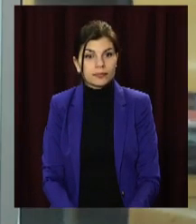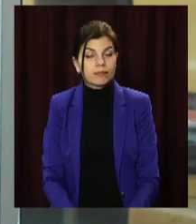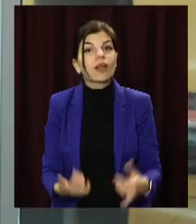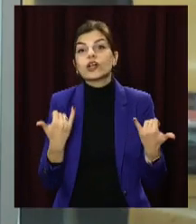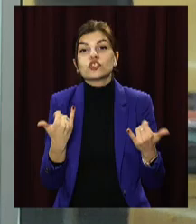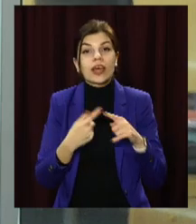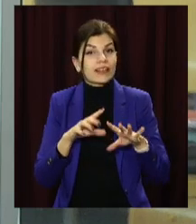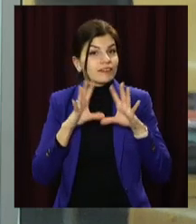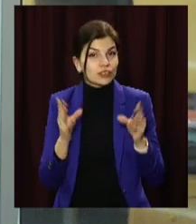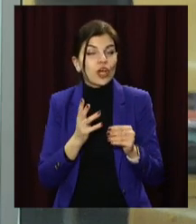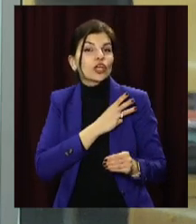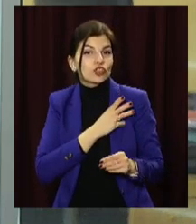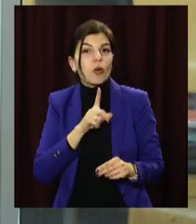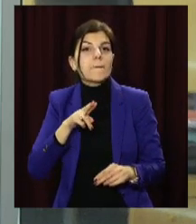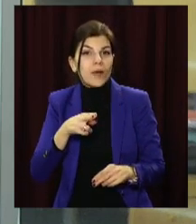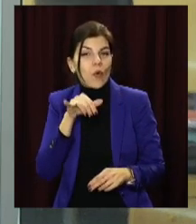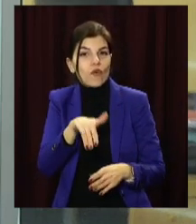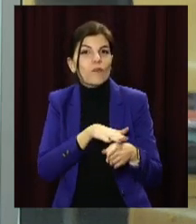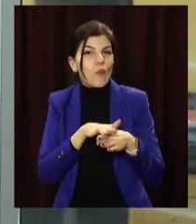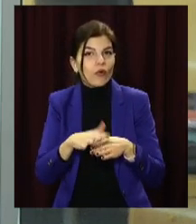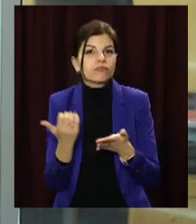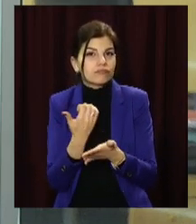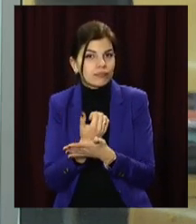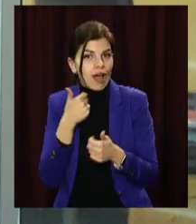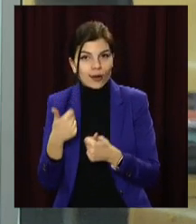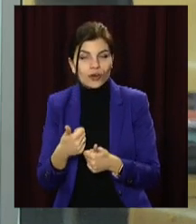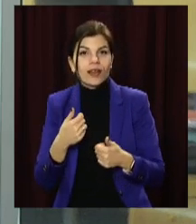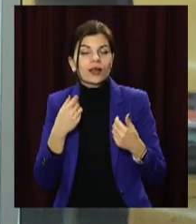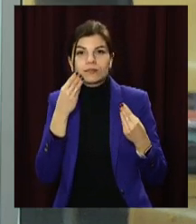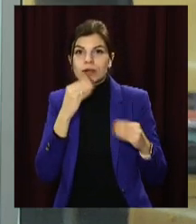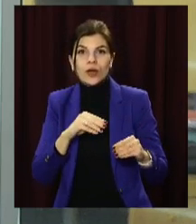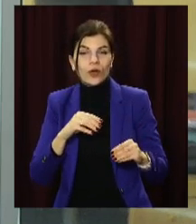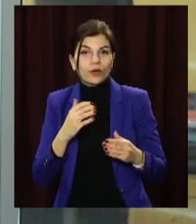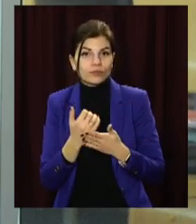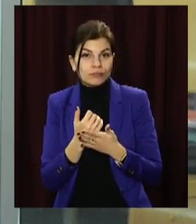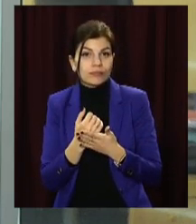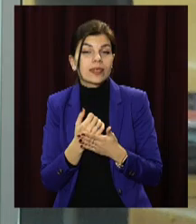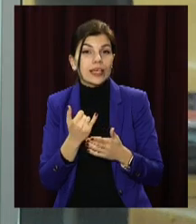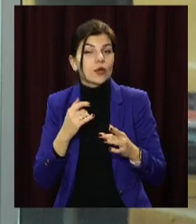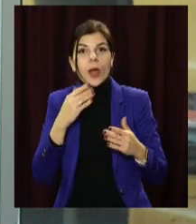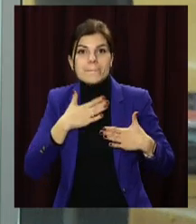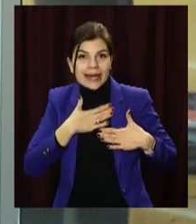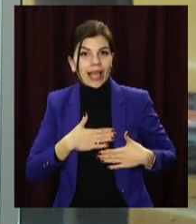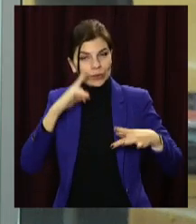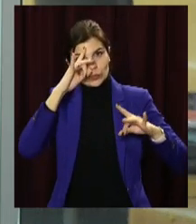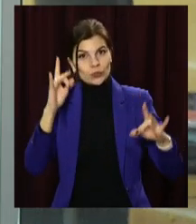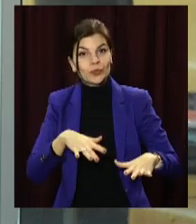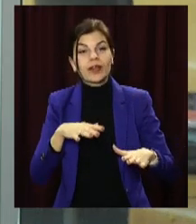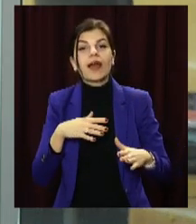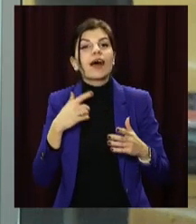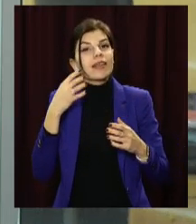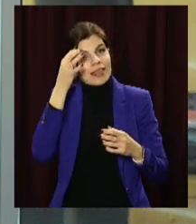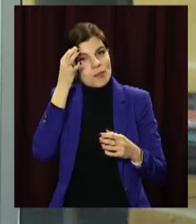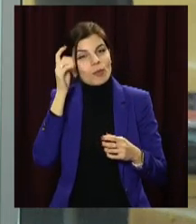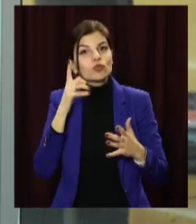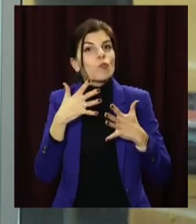На цьому це все. Бажаю, щоб п'ятниця була сповнена вдалими обставинами, яскравими успіхами та приємними сюрпризами. Нагадую, що більше інформації